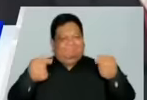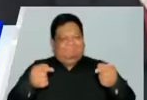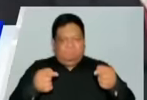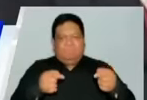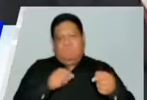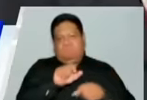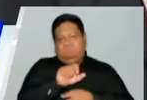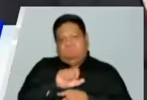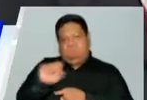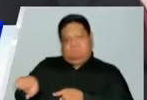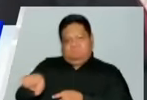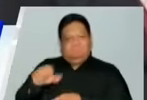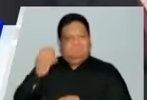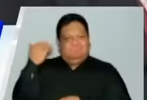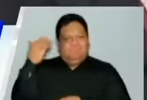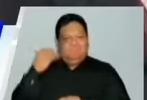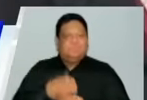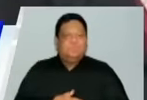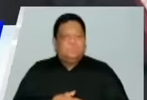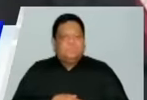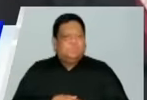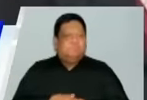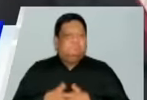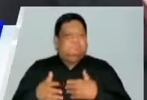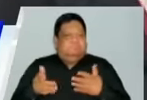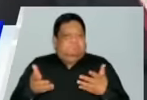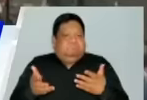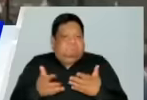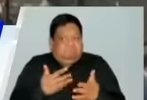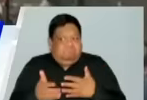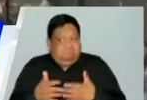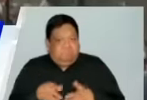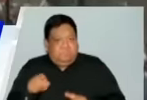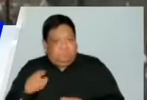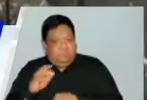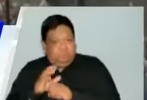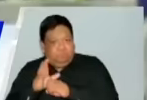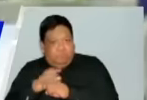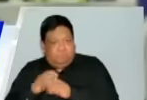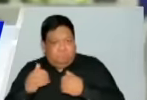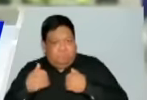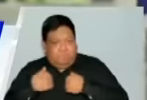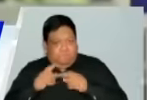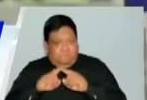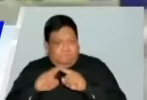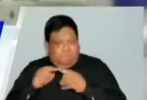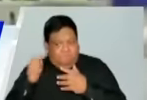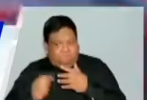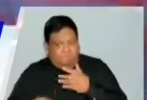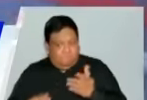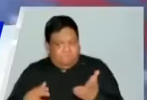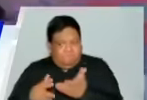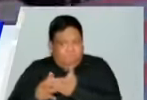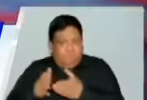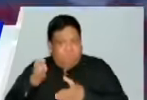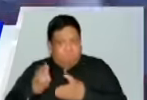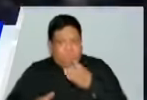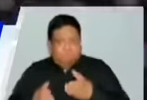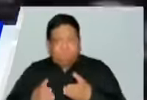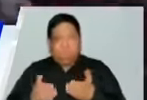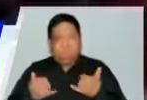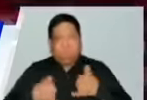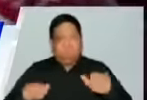ito ng mga kasong kinakaharap ni Trump, kaugnay sa kanya umanong mga tangkang baligtarin ang resulta ng eleksyon